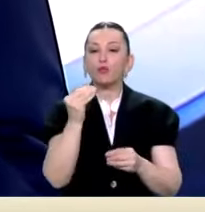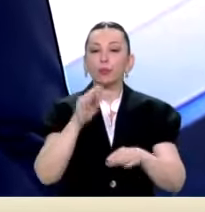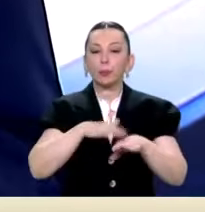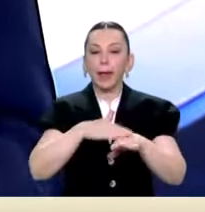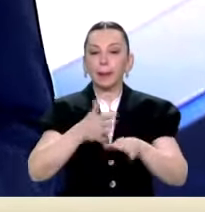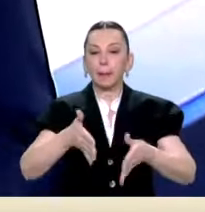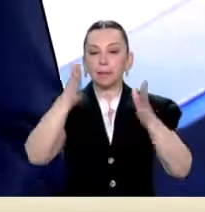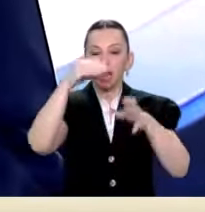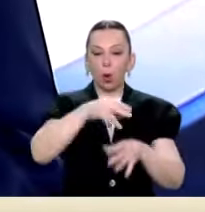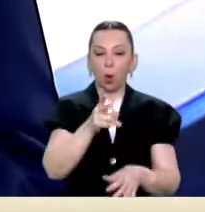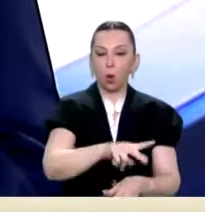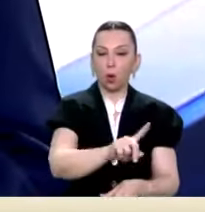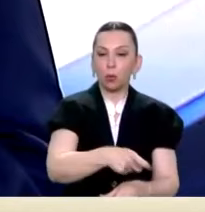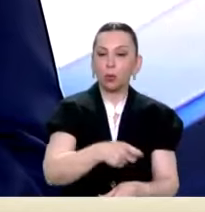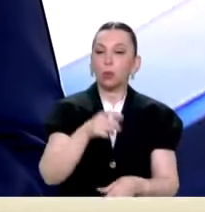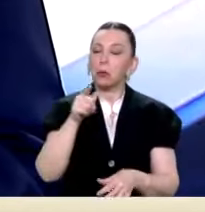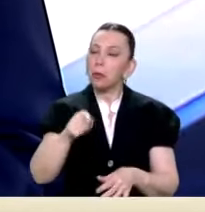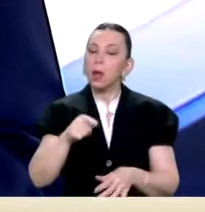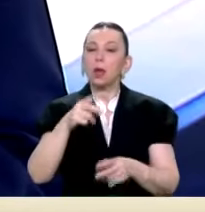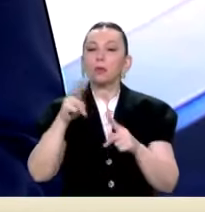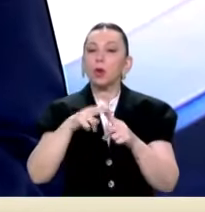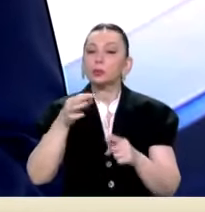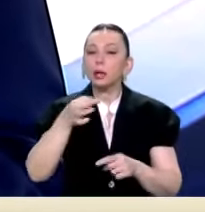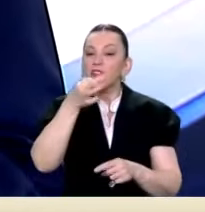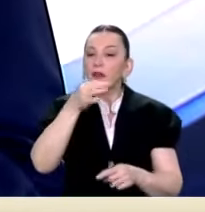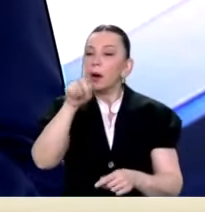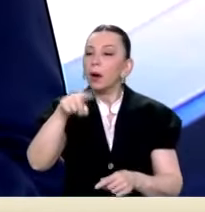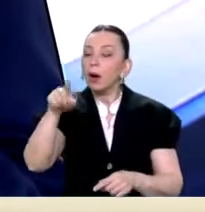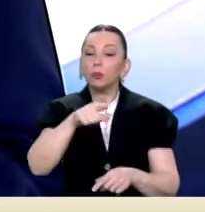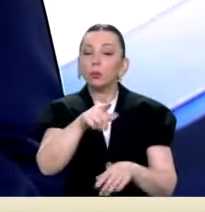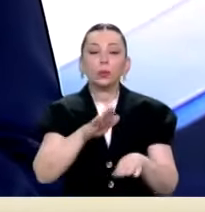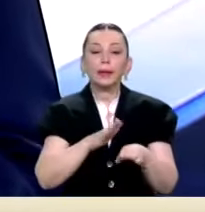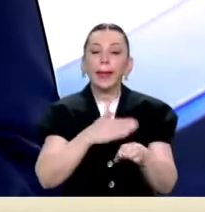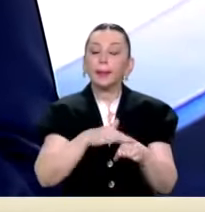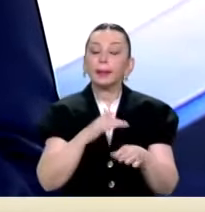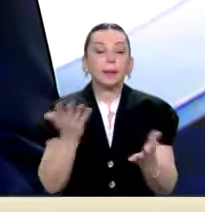bulundu. Binadakilerin ifadesini alan polis kedinin nasıl öldüğünü tespit etmeye çalışıyor.